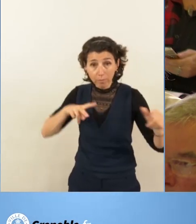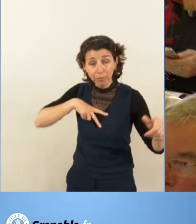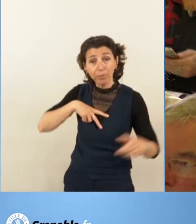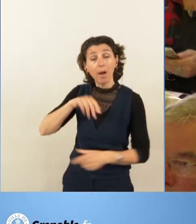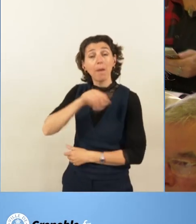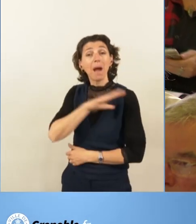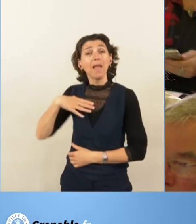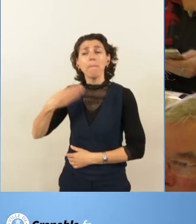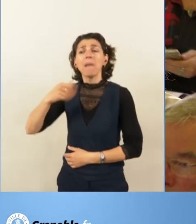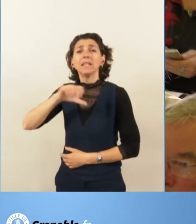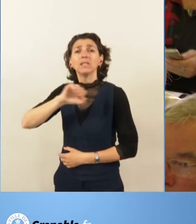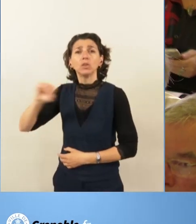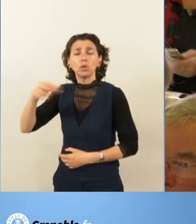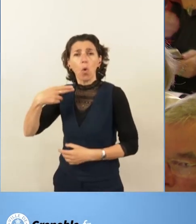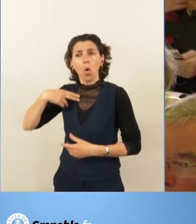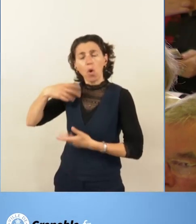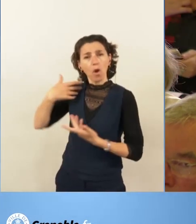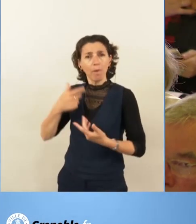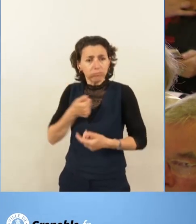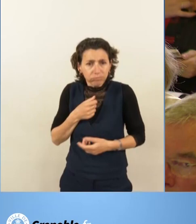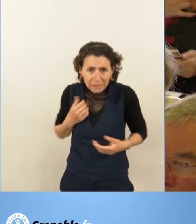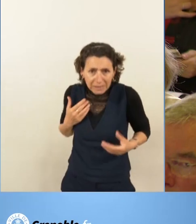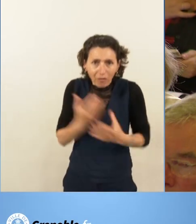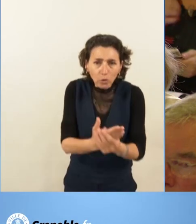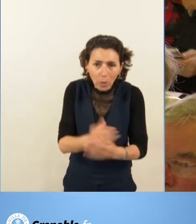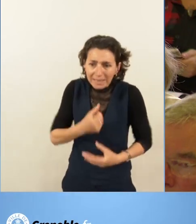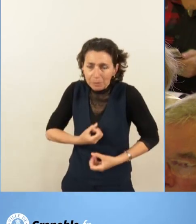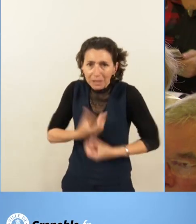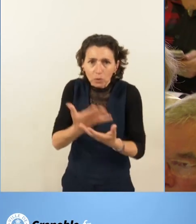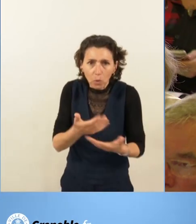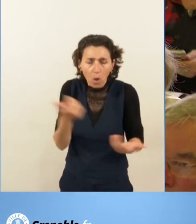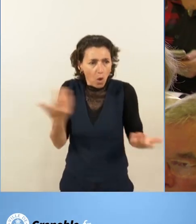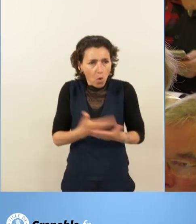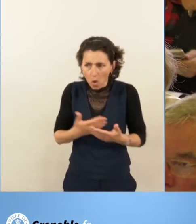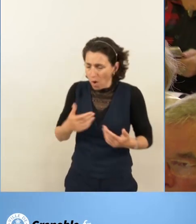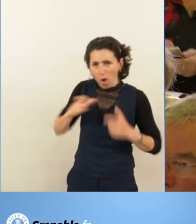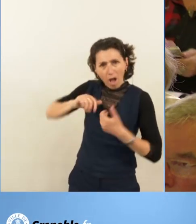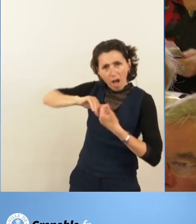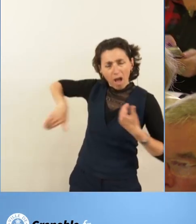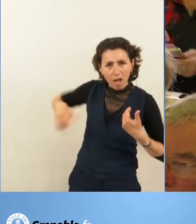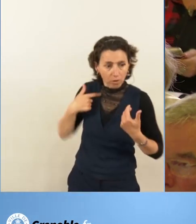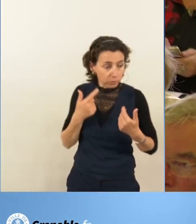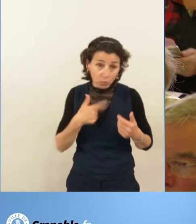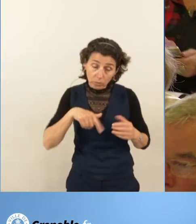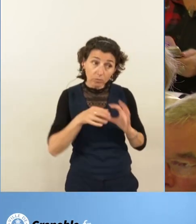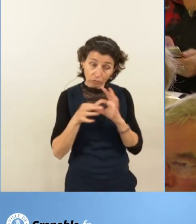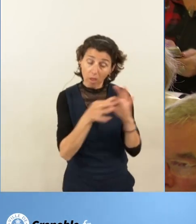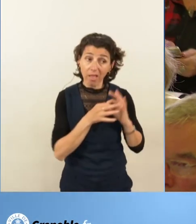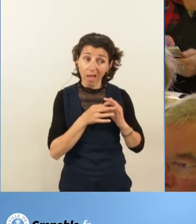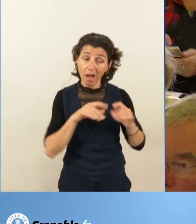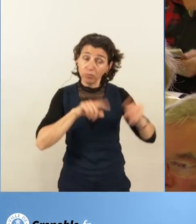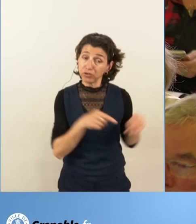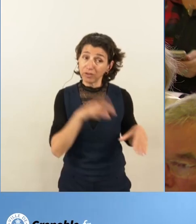expression mes chers collègues une simple expression alors que nous avons été solidaires de notre majorité en votant le budget Monsieur le Maire